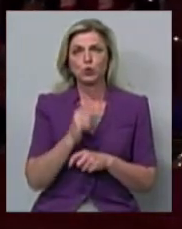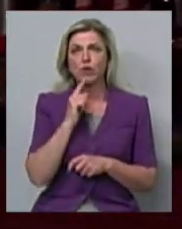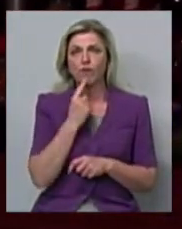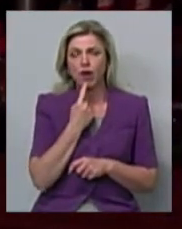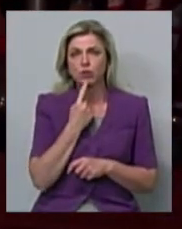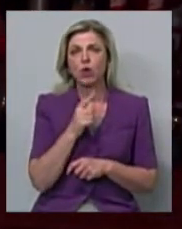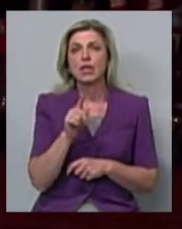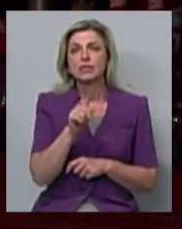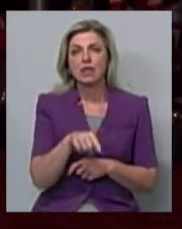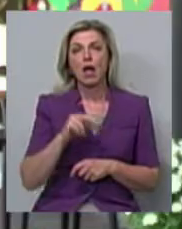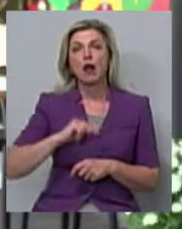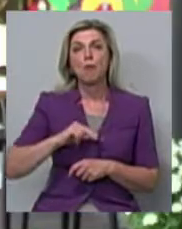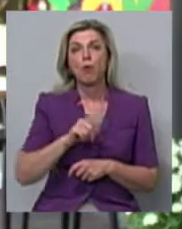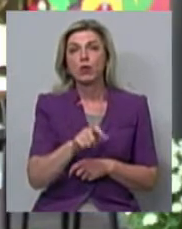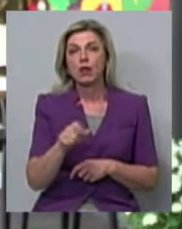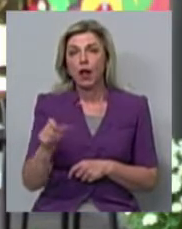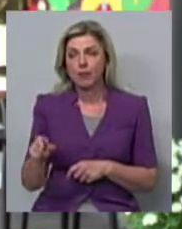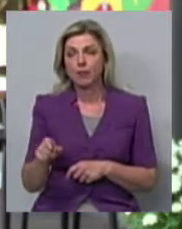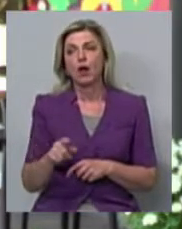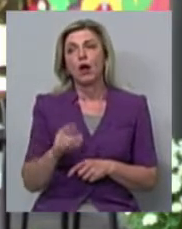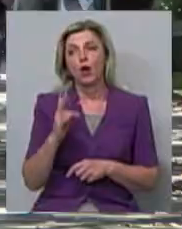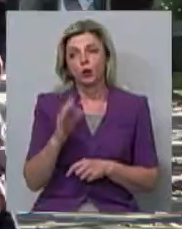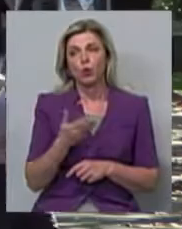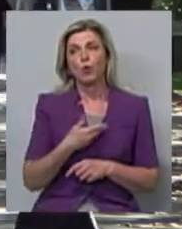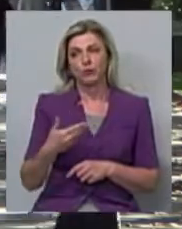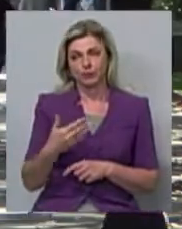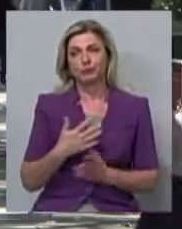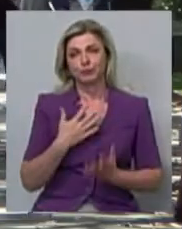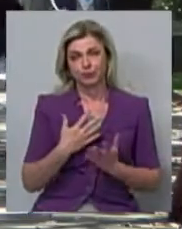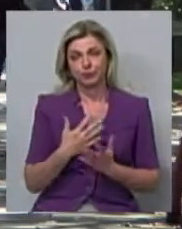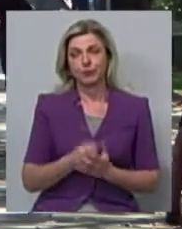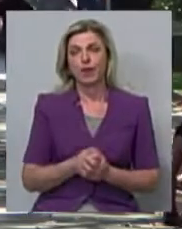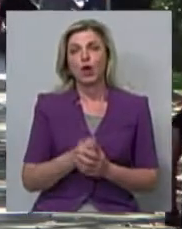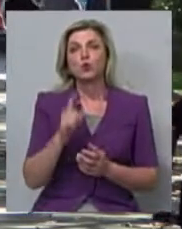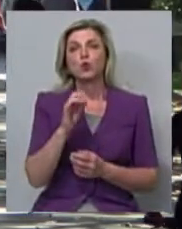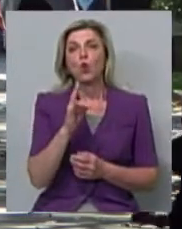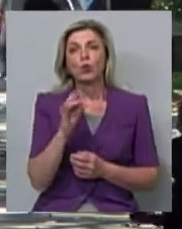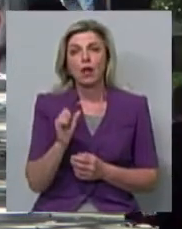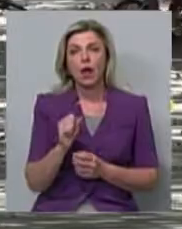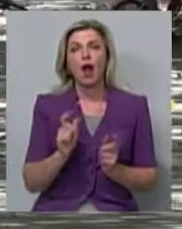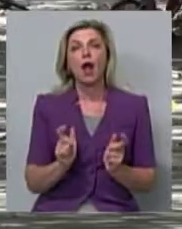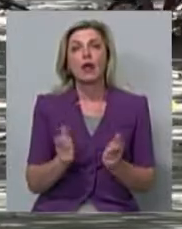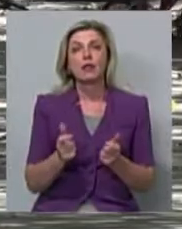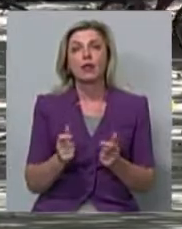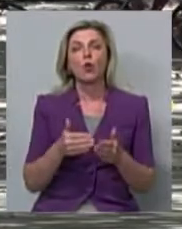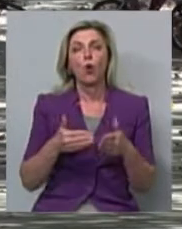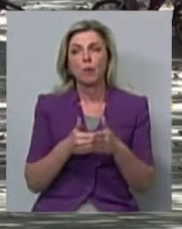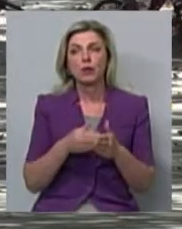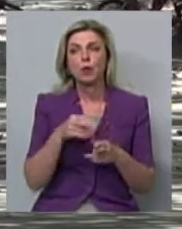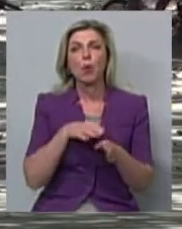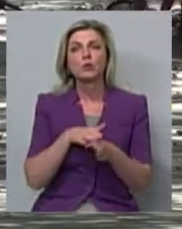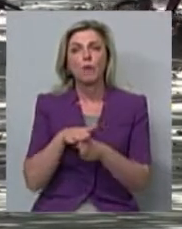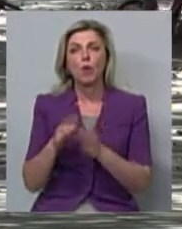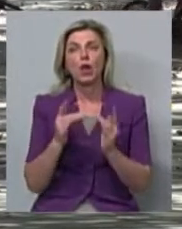навіть співробітникам, звичайно, але ми не падаємо духом. Зони карантинних обмежень визначаються по заповненим ліжкам в